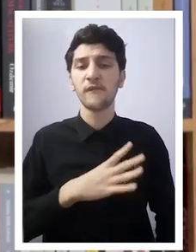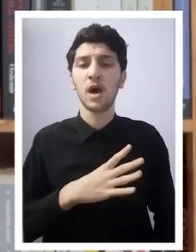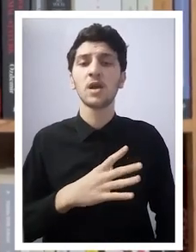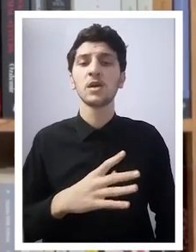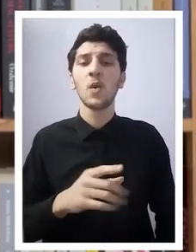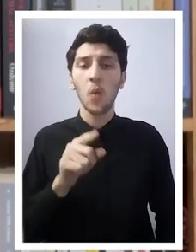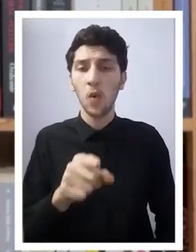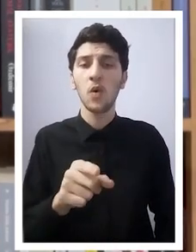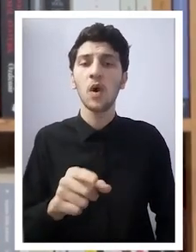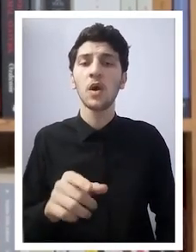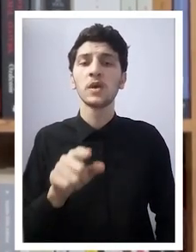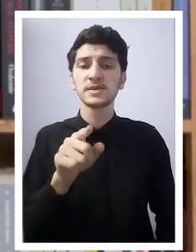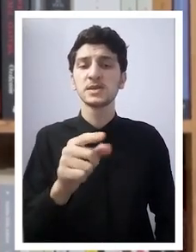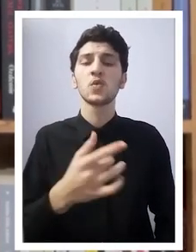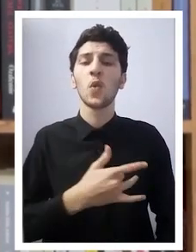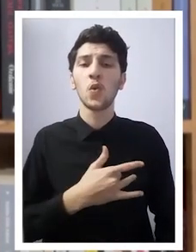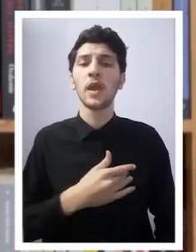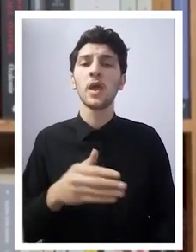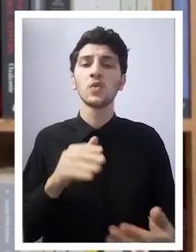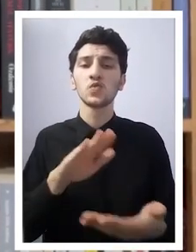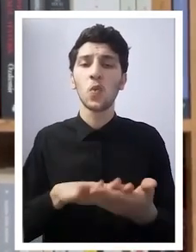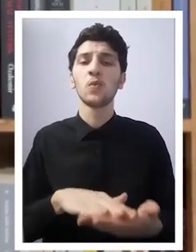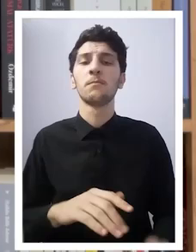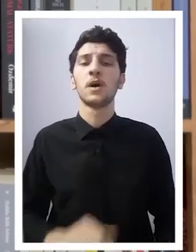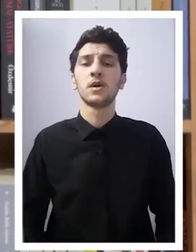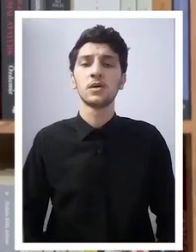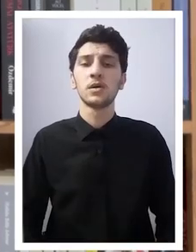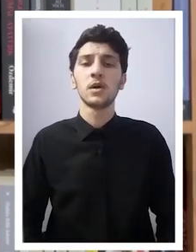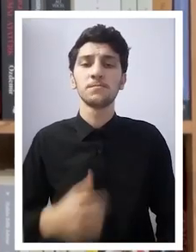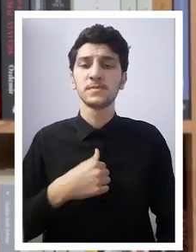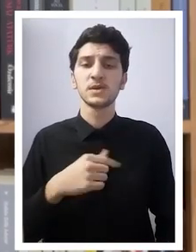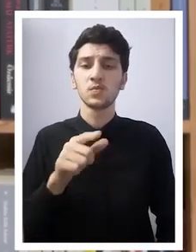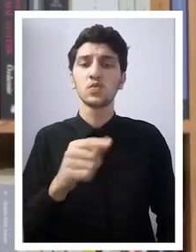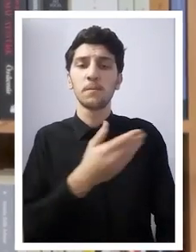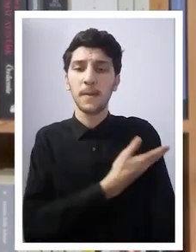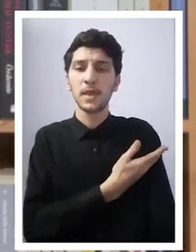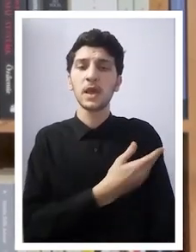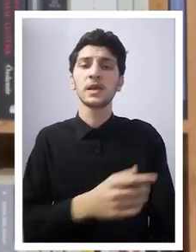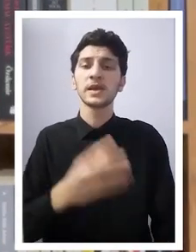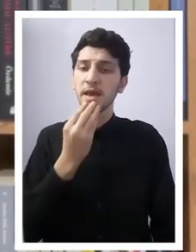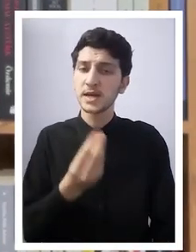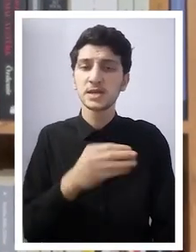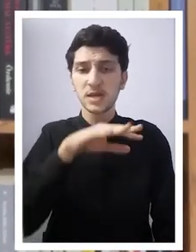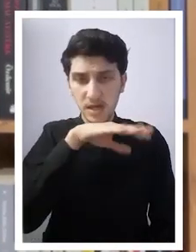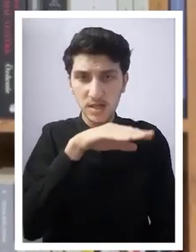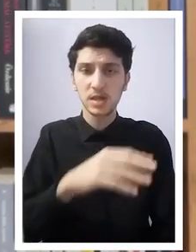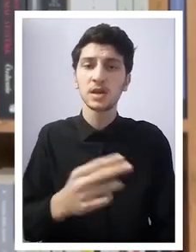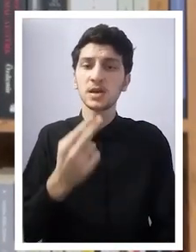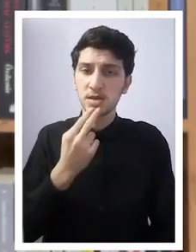bir şey var ki o da gönüllere dokunmaktır. Bu şehrin gencine,